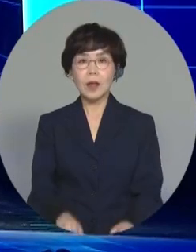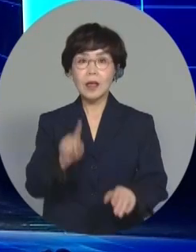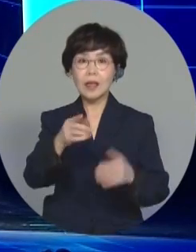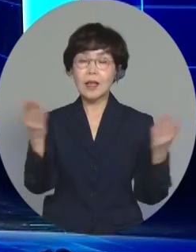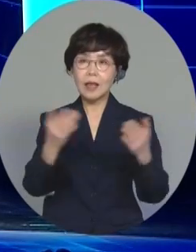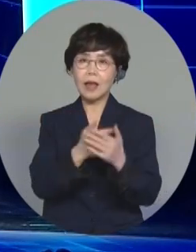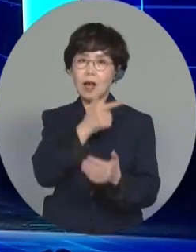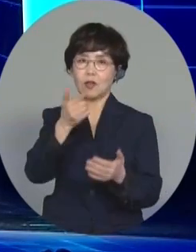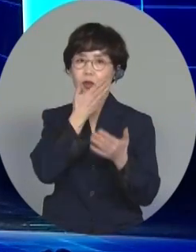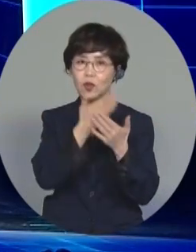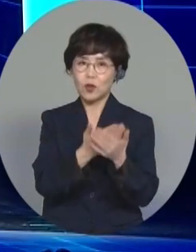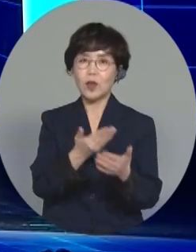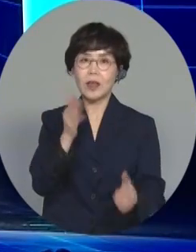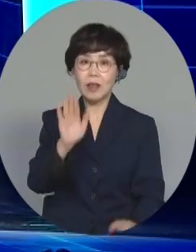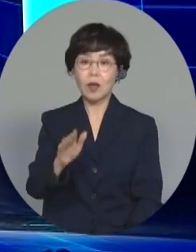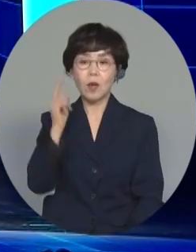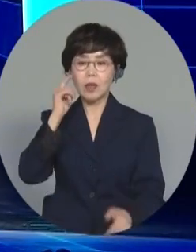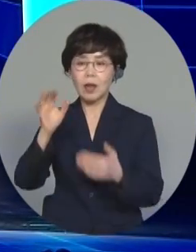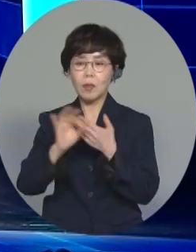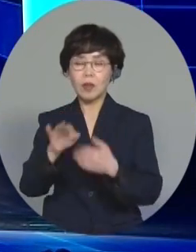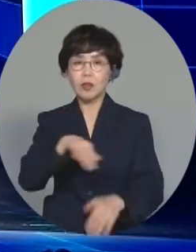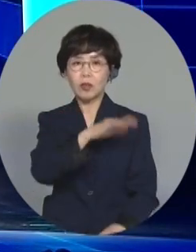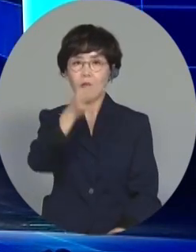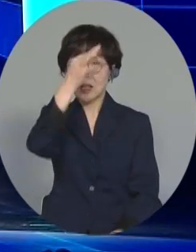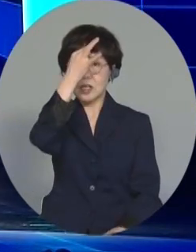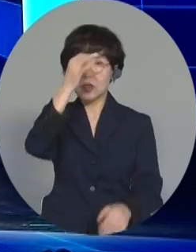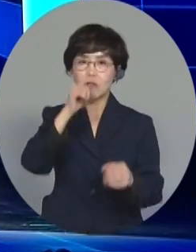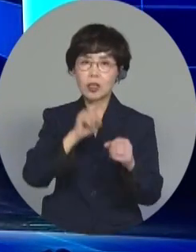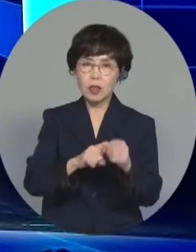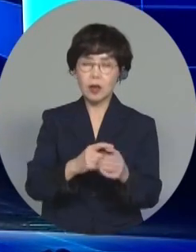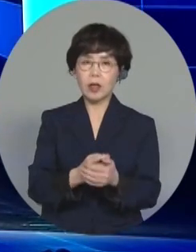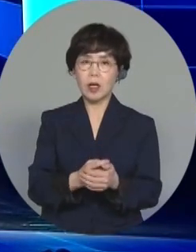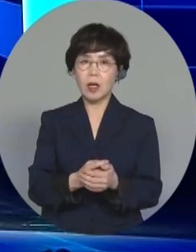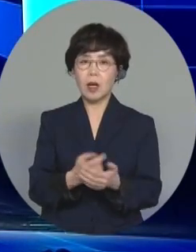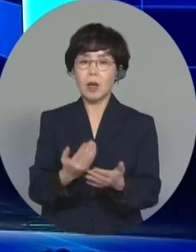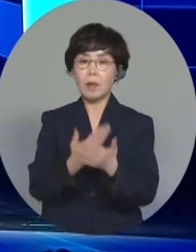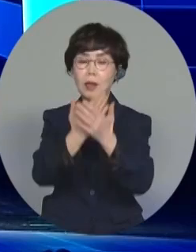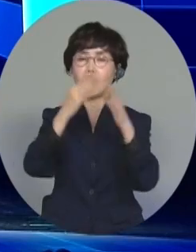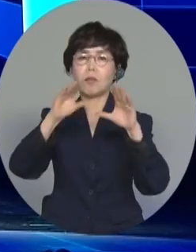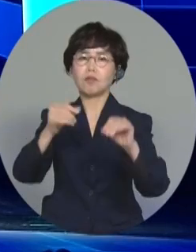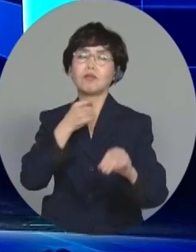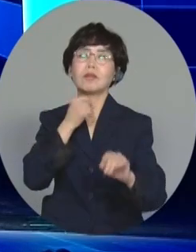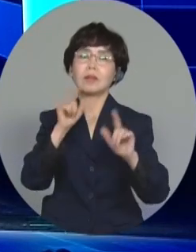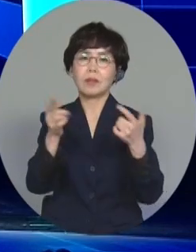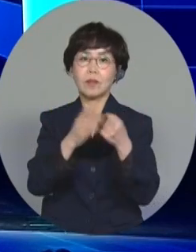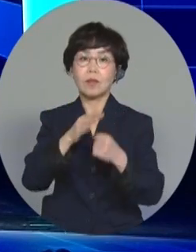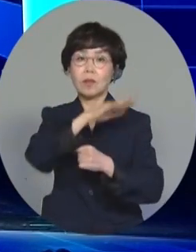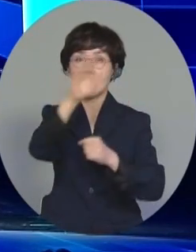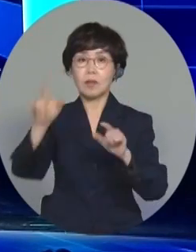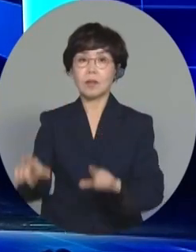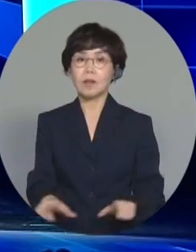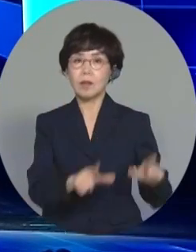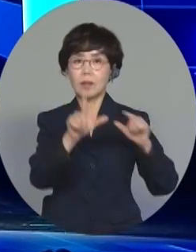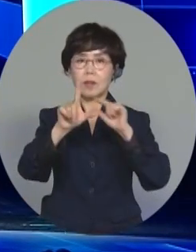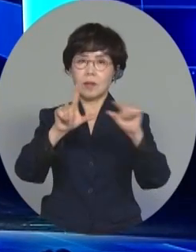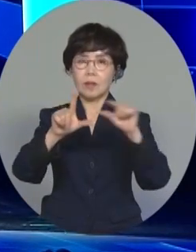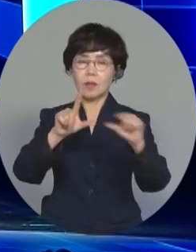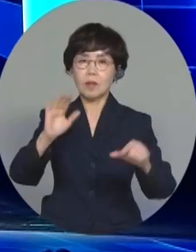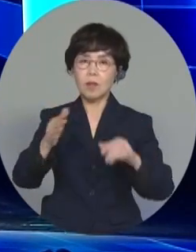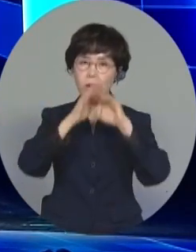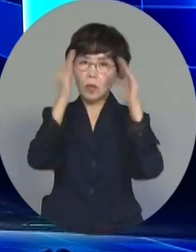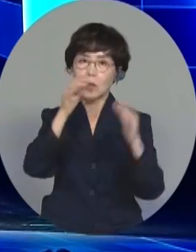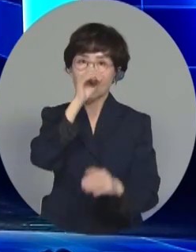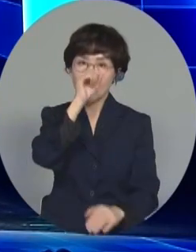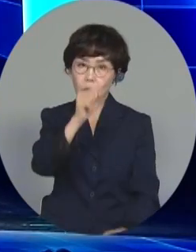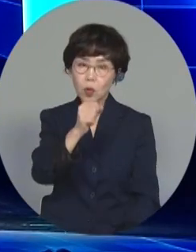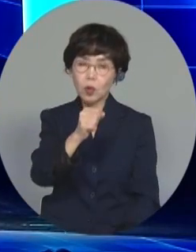이것이 굉장히 중요한데요. 왜냐하면 우리가 기술적인 진보를 멈추기를 원하지는 않기 때문입니다. 우리 삶의 일부가 되고요. 모든